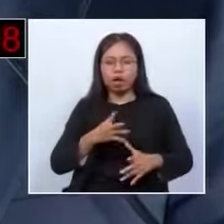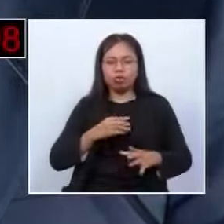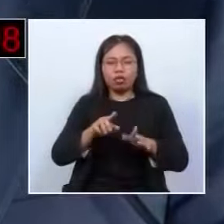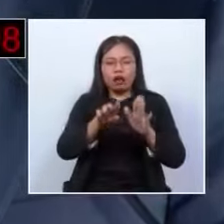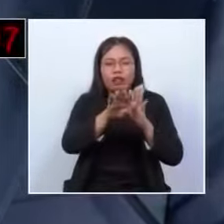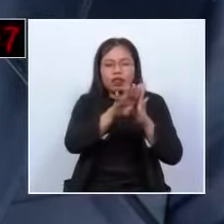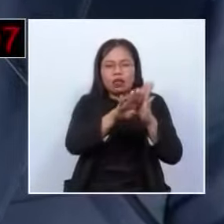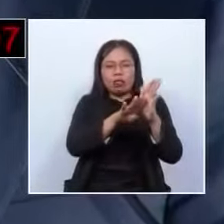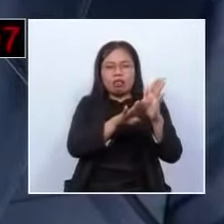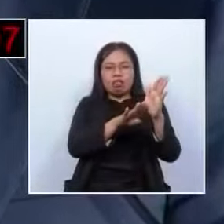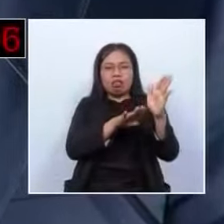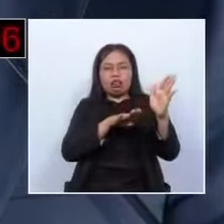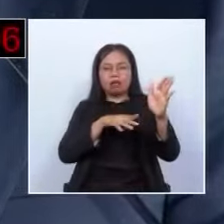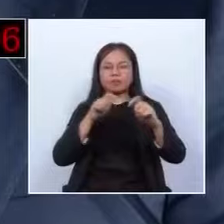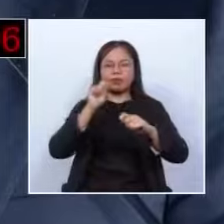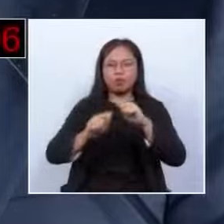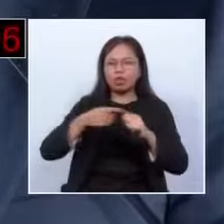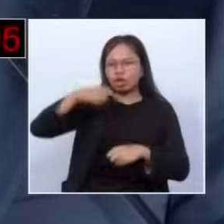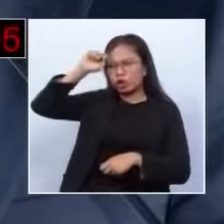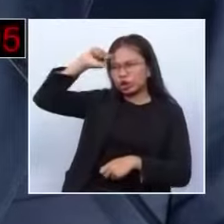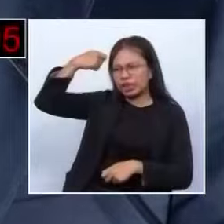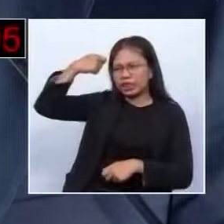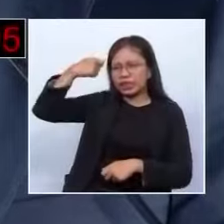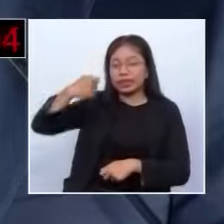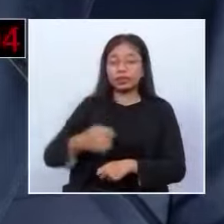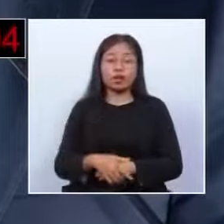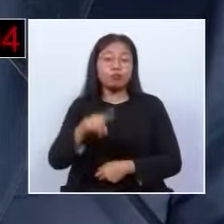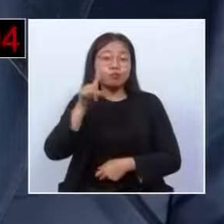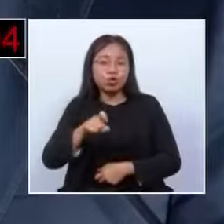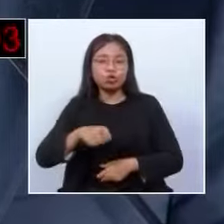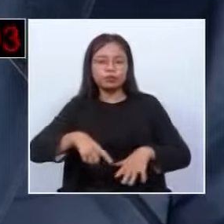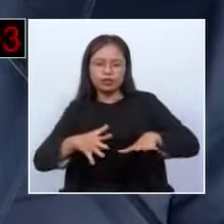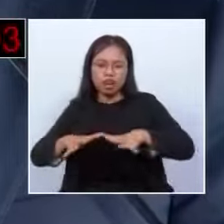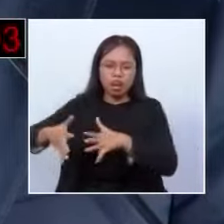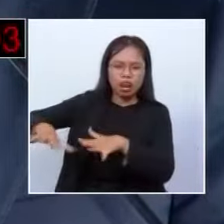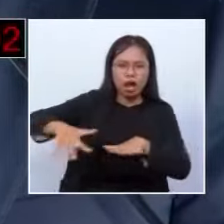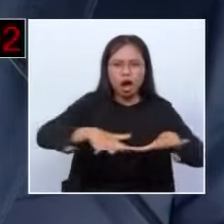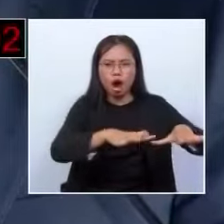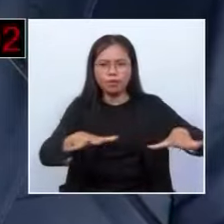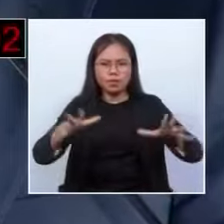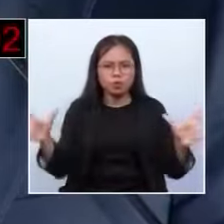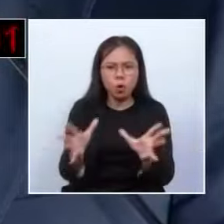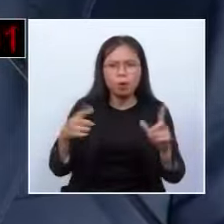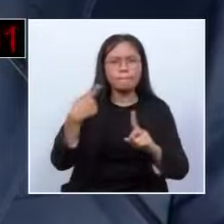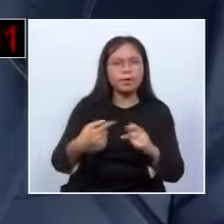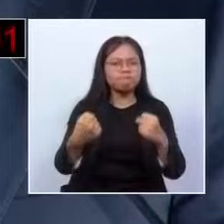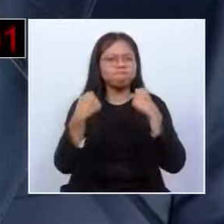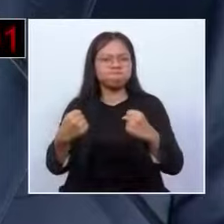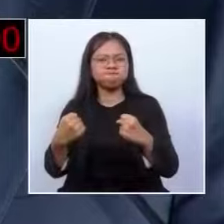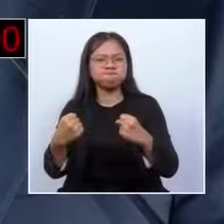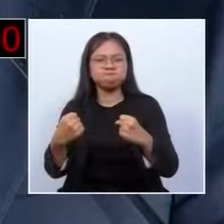perencanaan ini menyulitkan dan kita perlu Garda Samudra untuk mengawal Indonesia dan pertahanan Sakti